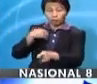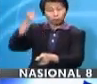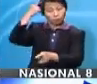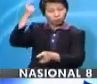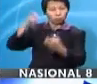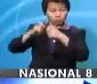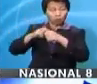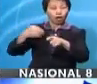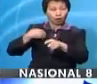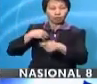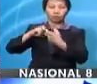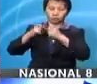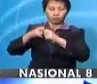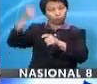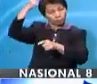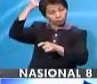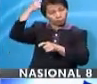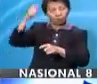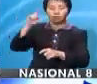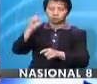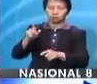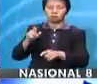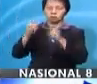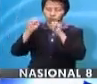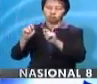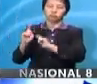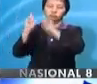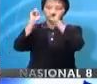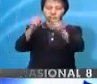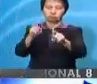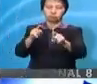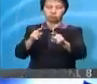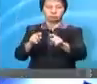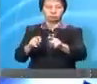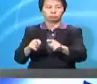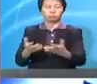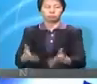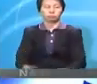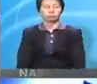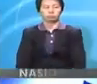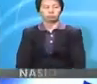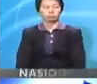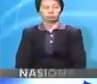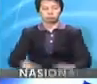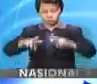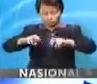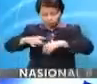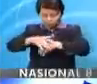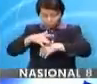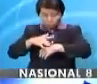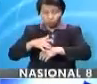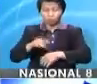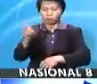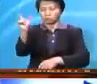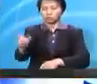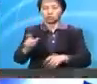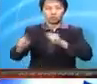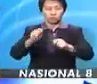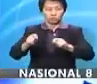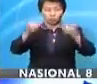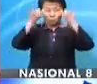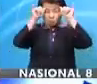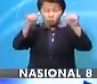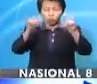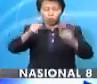dia apa layak memberi keterangan ataupun tidak. Siasatan awal mendapati suspek bertindak